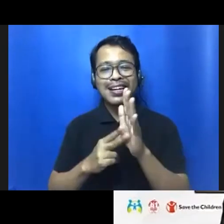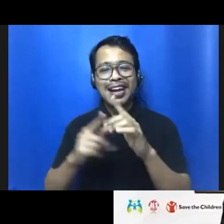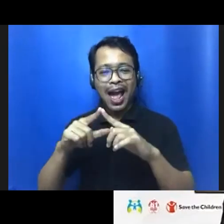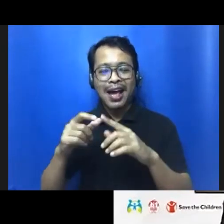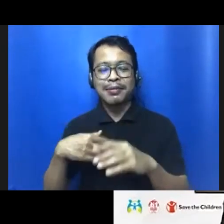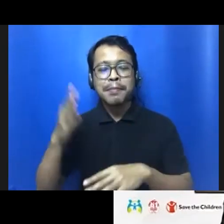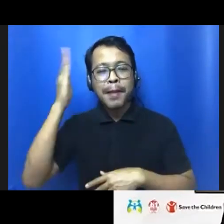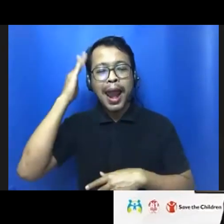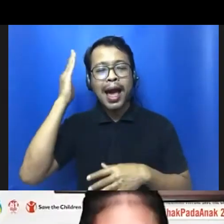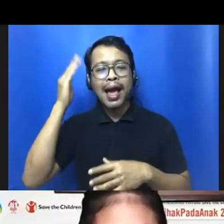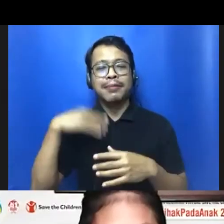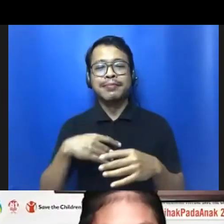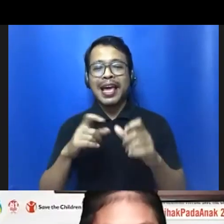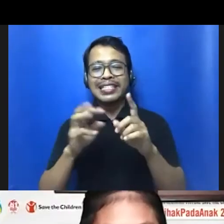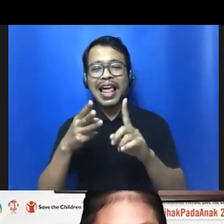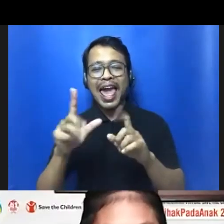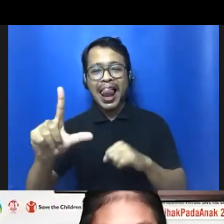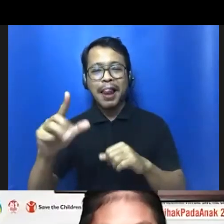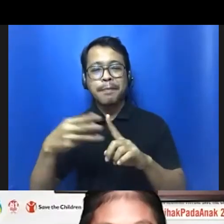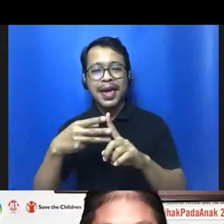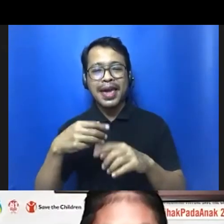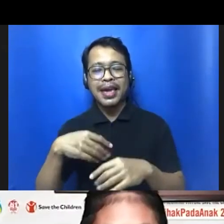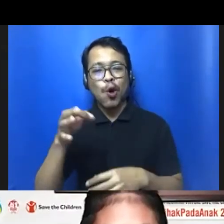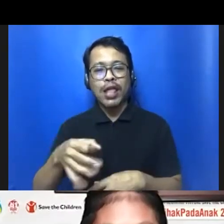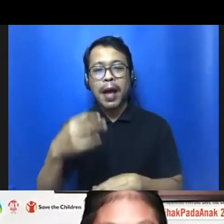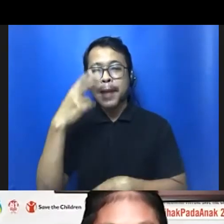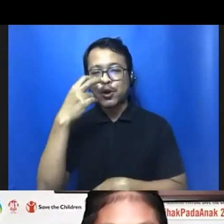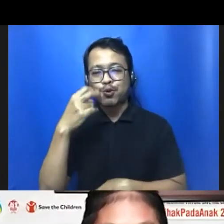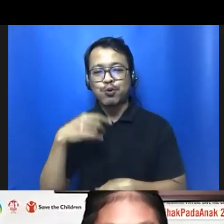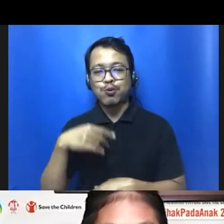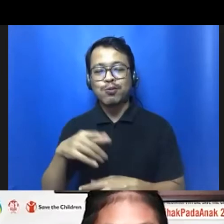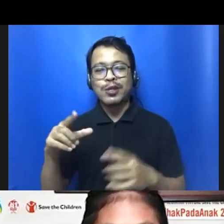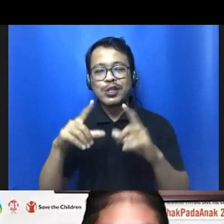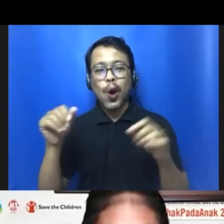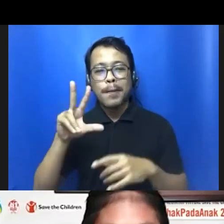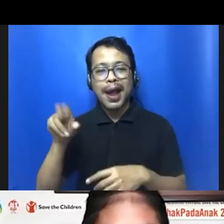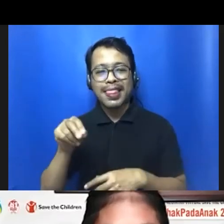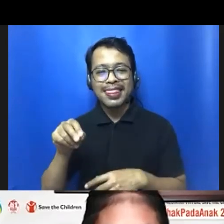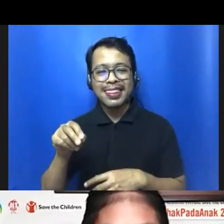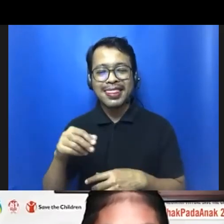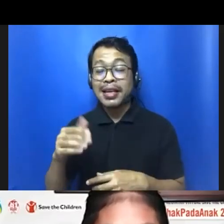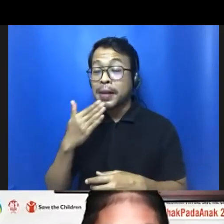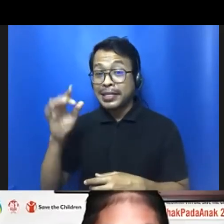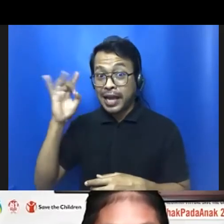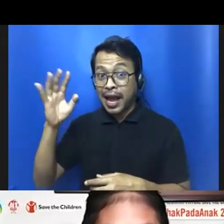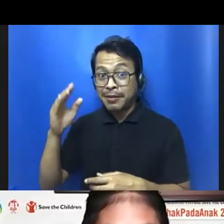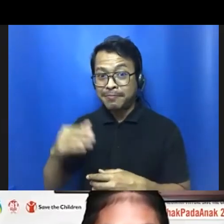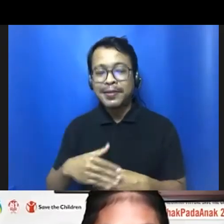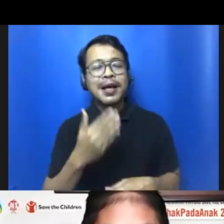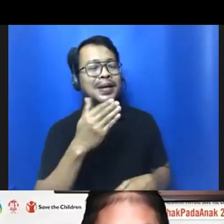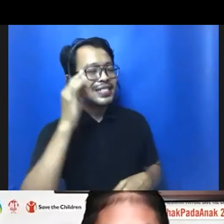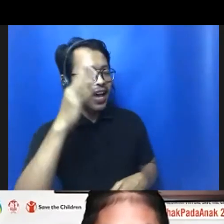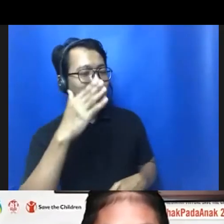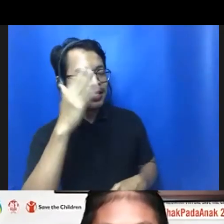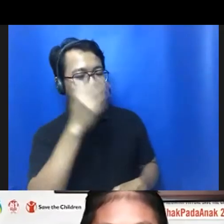Bandung, Provinsi Jawa Barat. Selamat siang, Ibu Ana. Selamat siang, Assalamualaikum warahmatullahi wabarakatuh. Apa